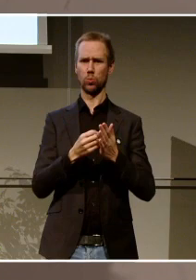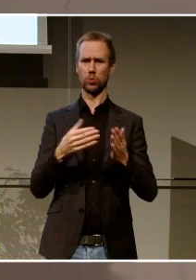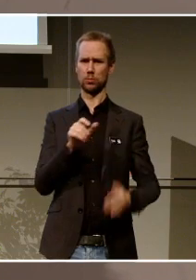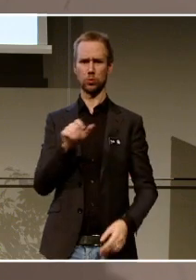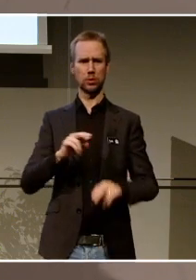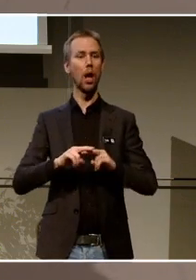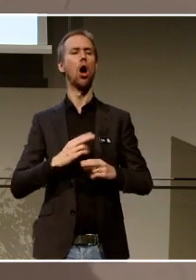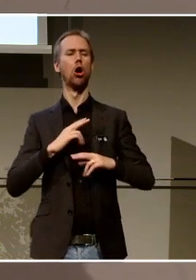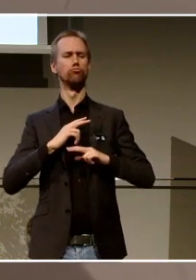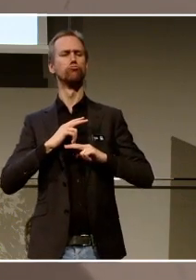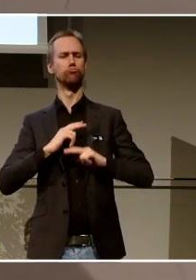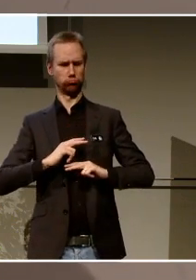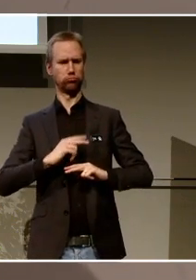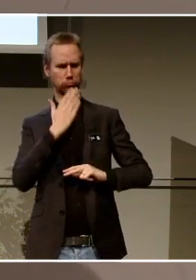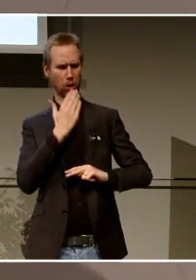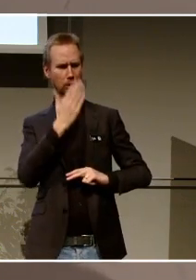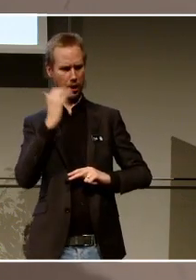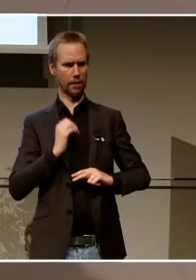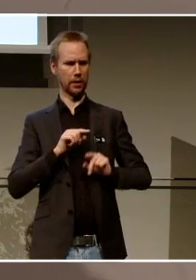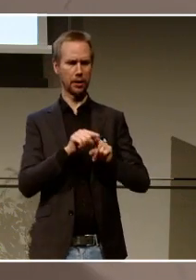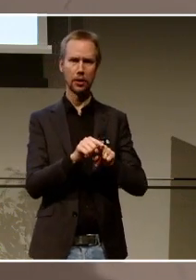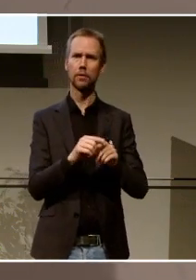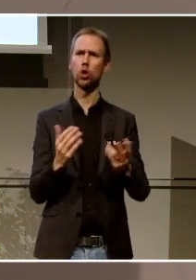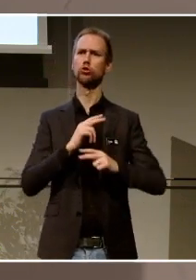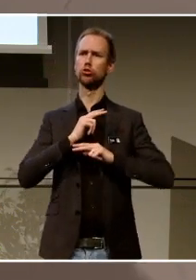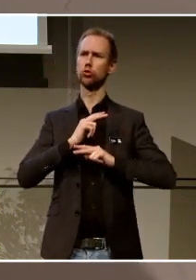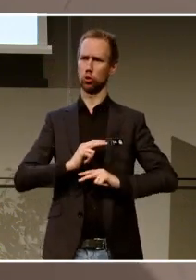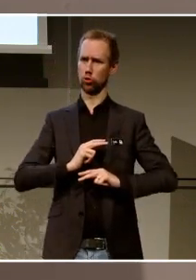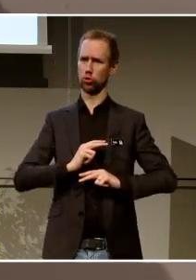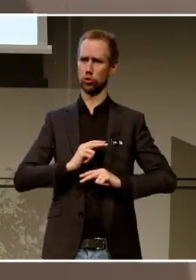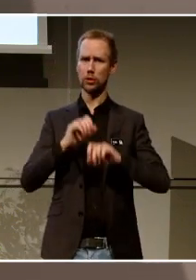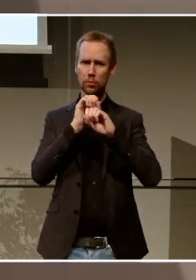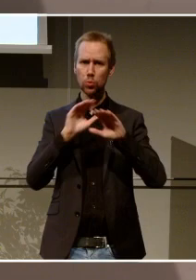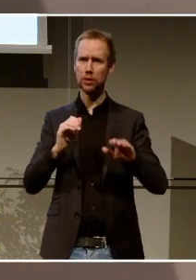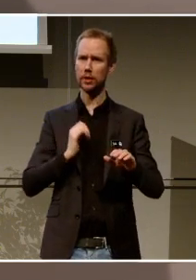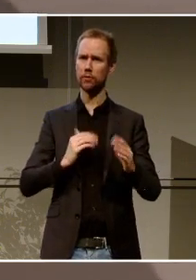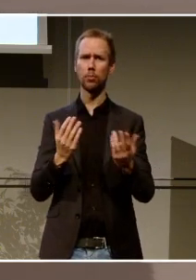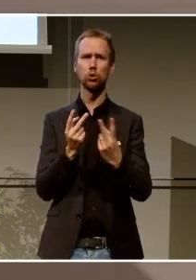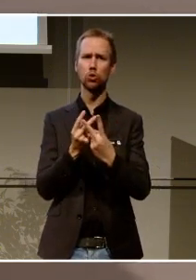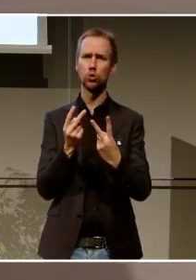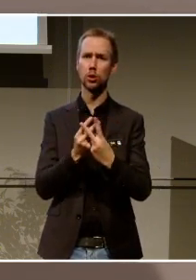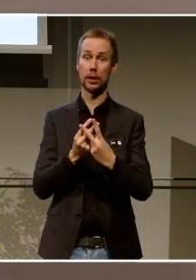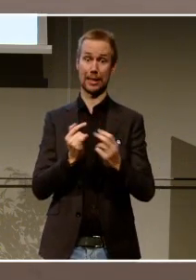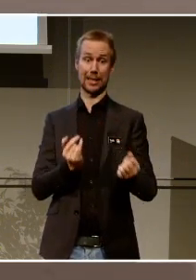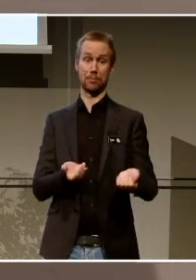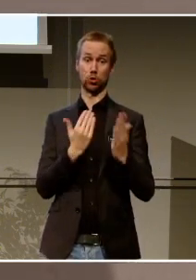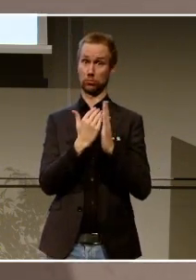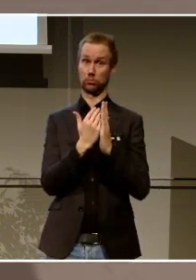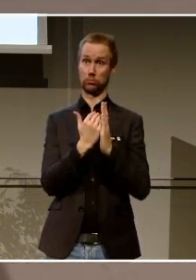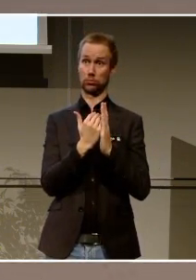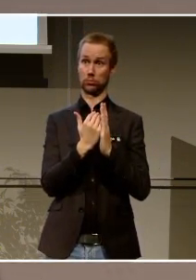trygghet idag? Vad är trygg informationsanvändning? Vi fick på morgonens föreläsning höra den här frågan om att